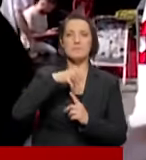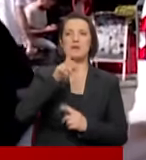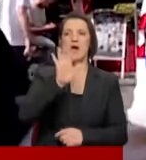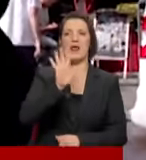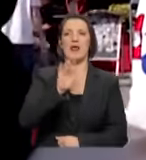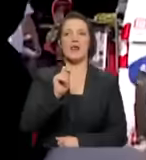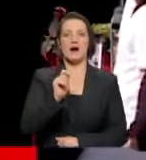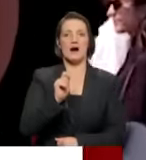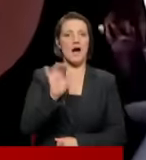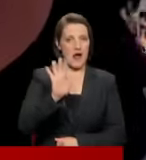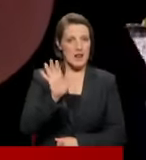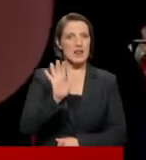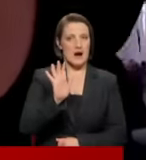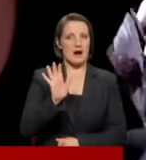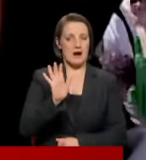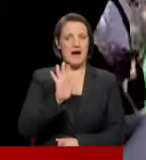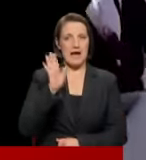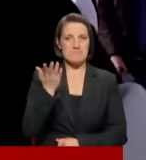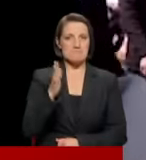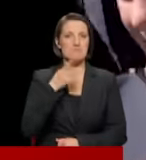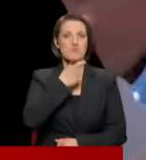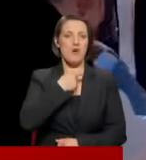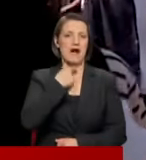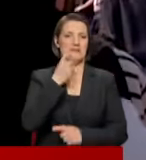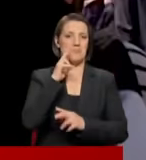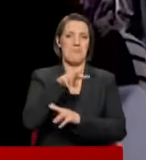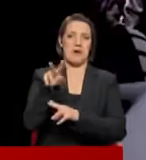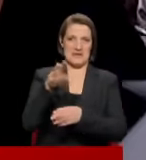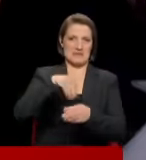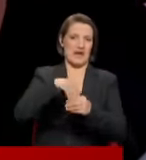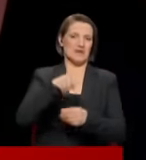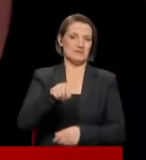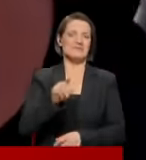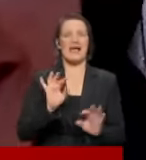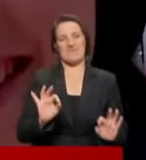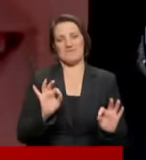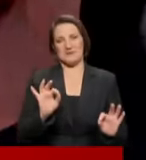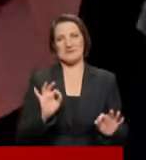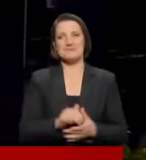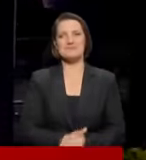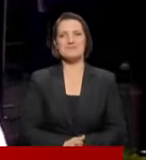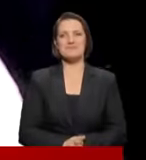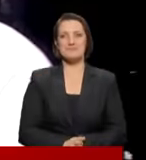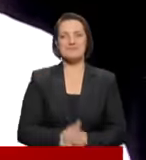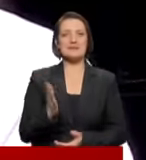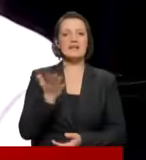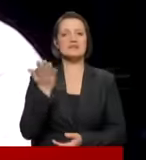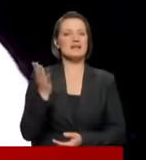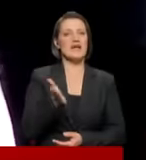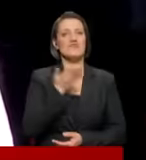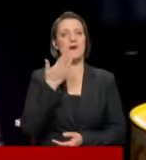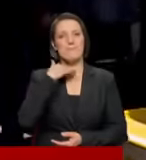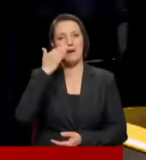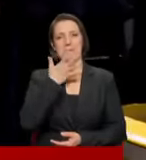50 lira. 50 lira. Herhalde Boğaz manzarası da dahil. Evet, manzara dahil. Nasıl geçiyor